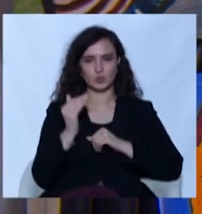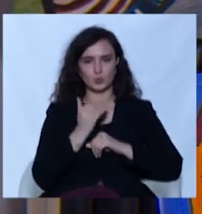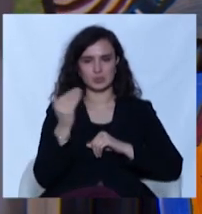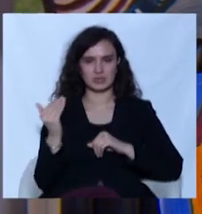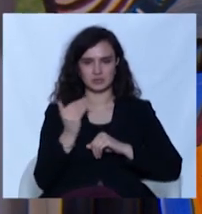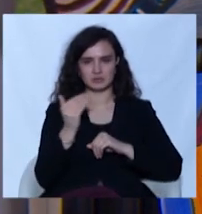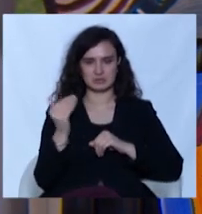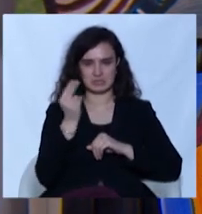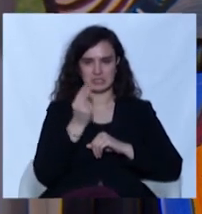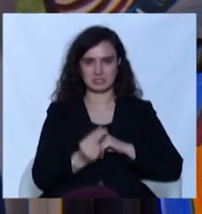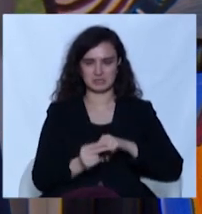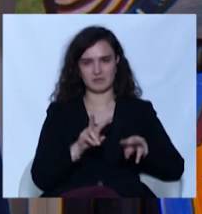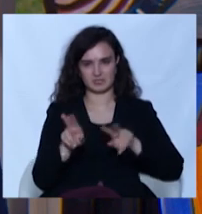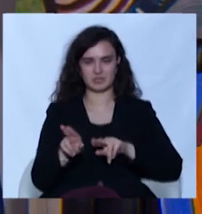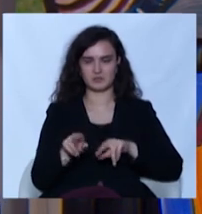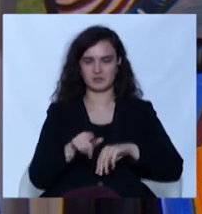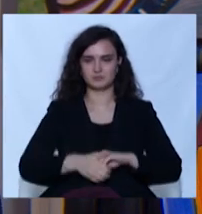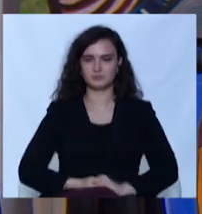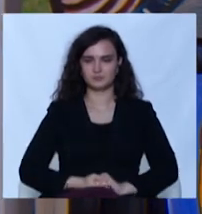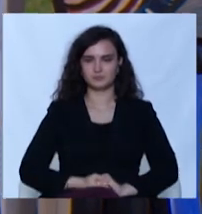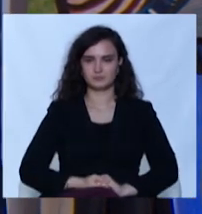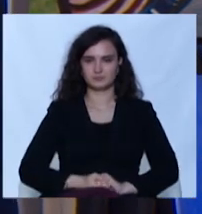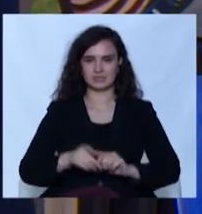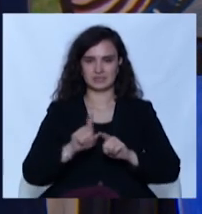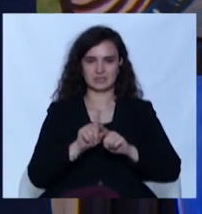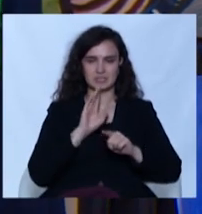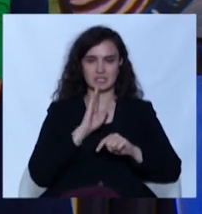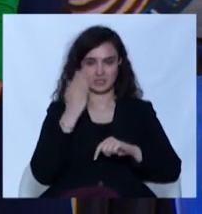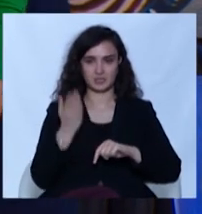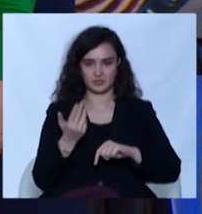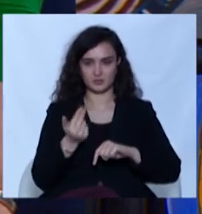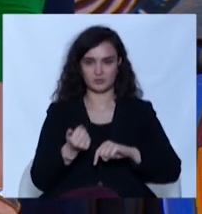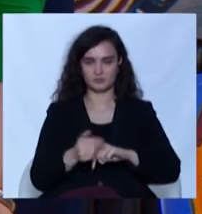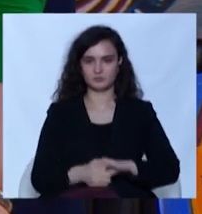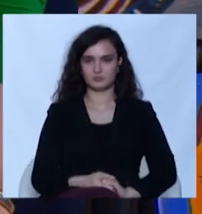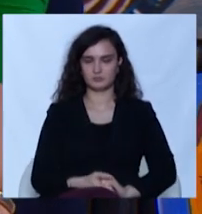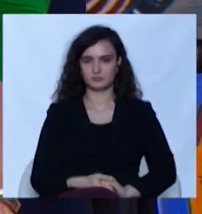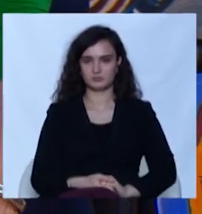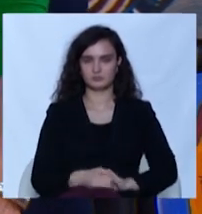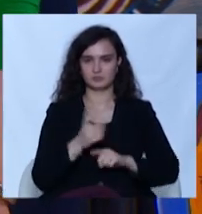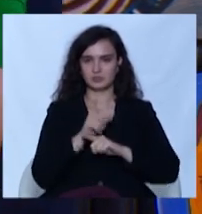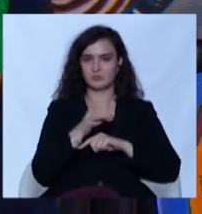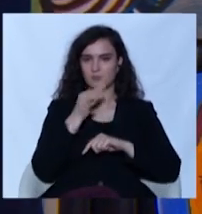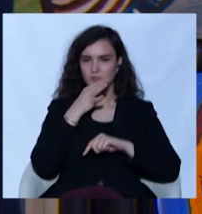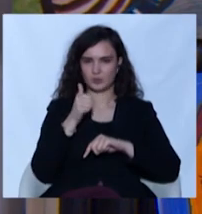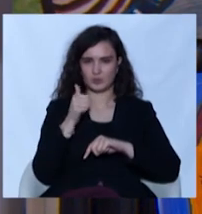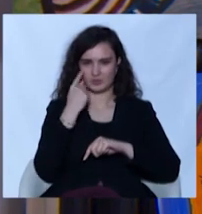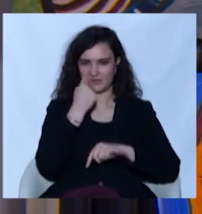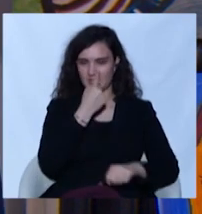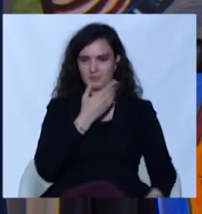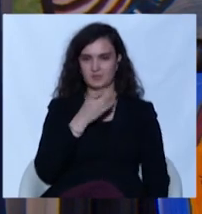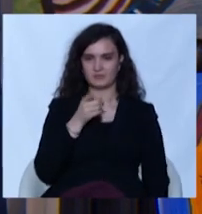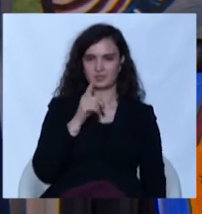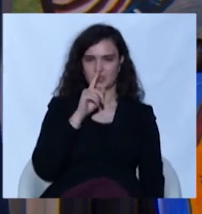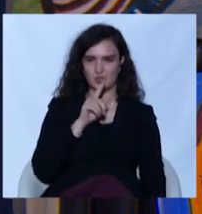აღმოსავლური ნახატ გავს ყოველ შემთხვევაში, ისეთი ქალია, ხო? ძალიან მომწონს. ნახეთ როგორი თვალები აქვს და